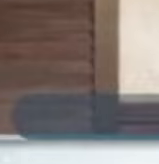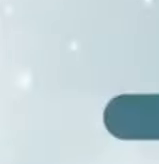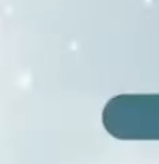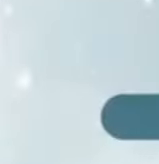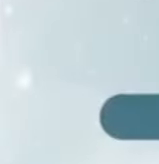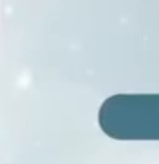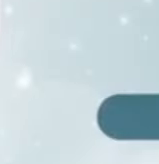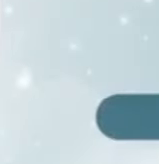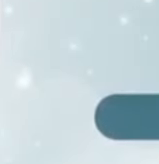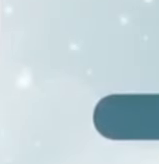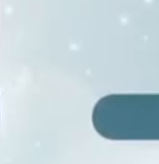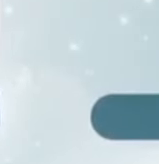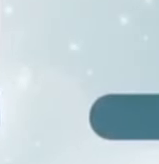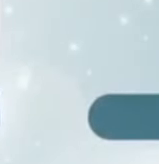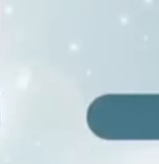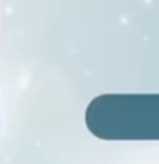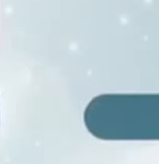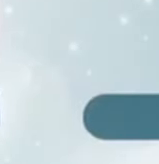di ba?